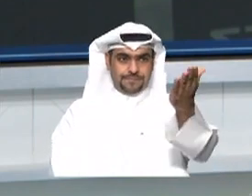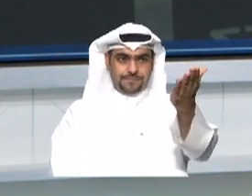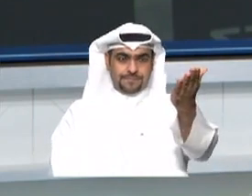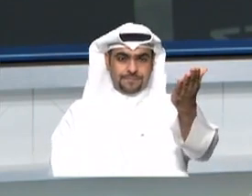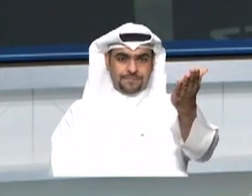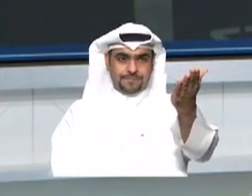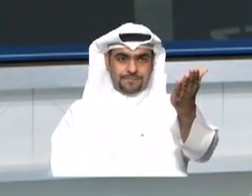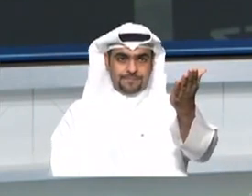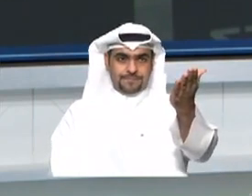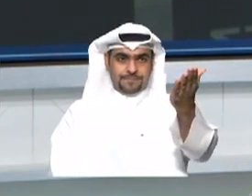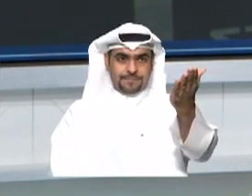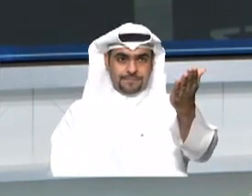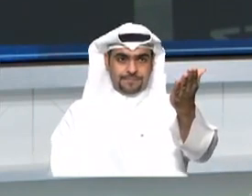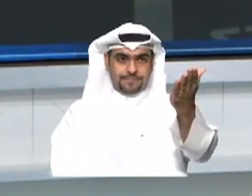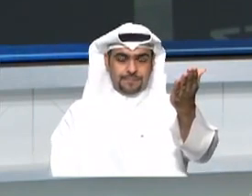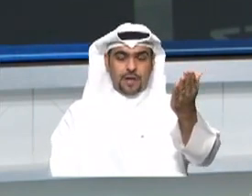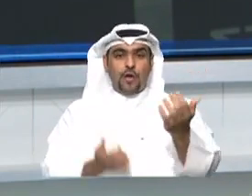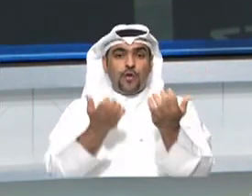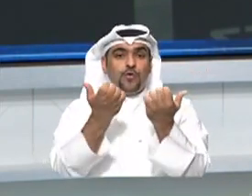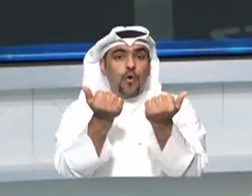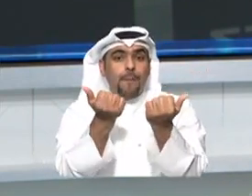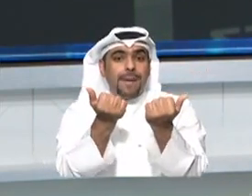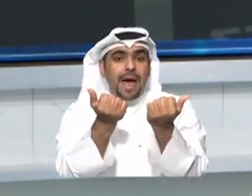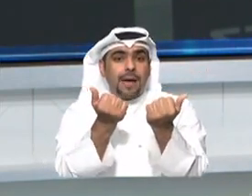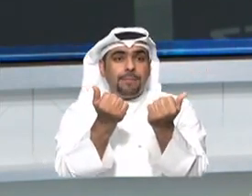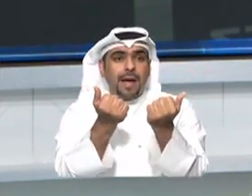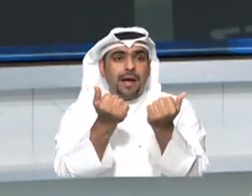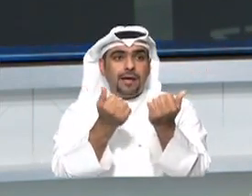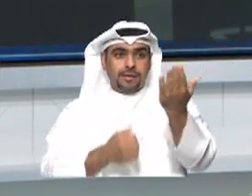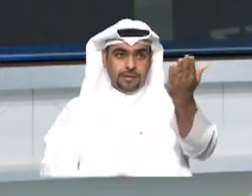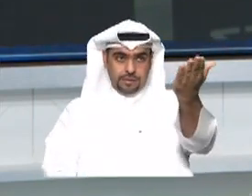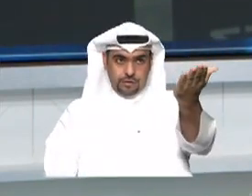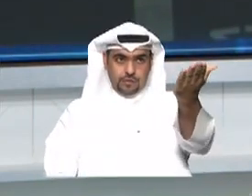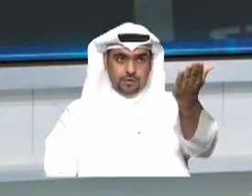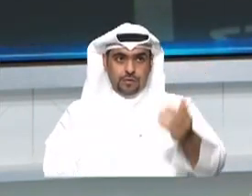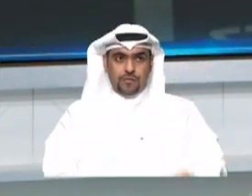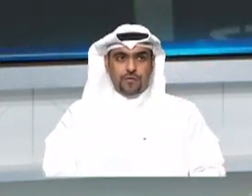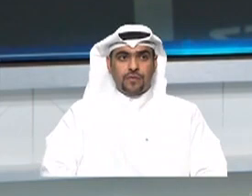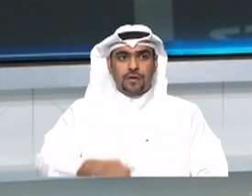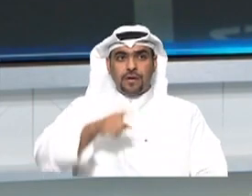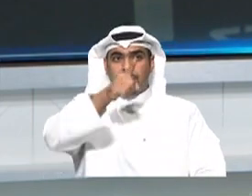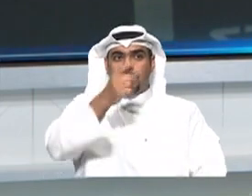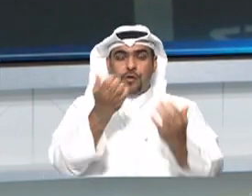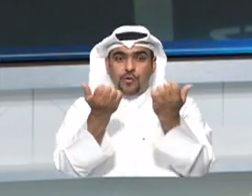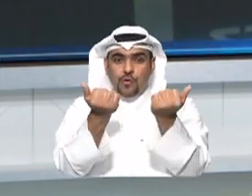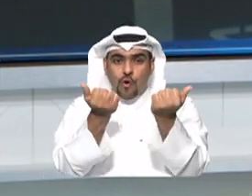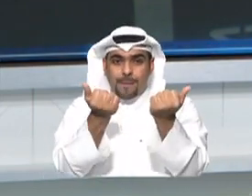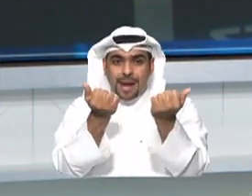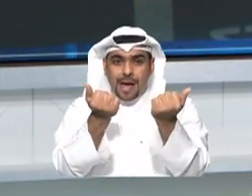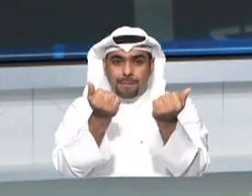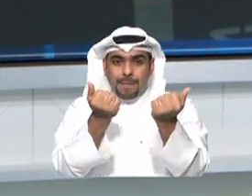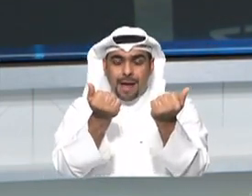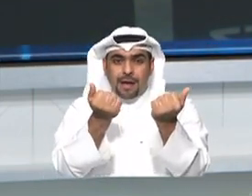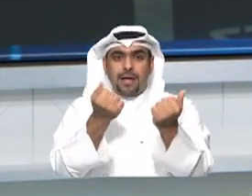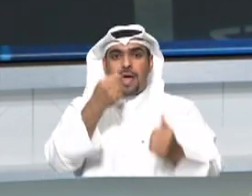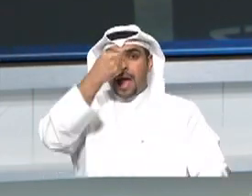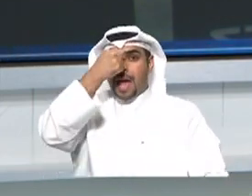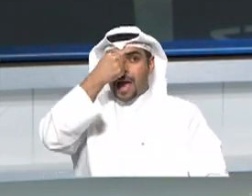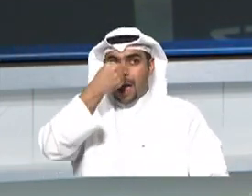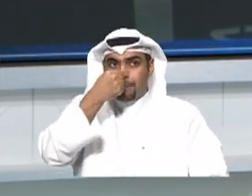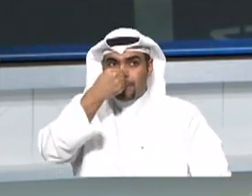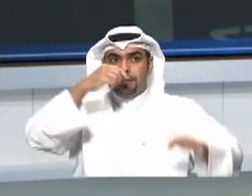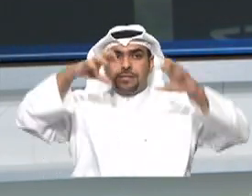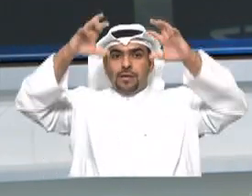ولكن ابتداء من مساء يوم الأربعاء حتى يوم الجمعة متوقع حالة جوية مرتقبة وفرصة لأمطار متفرقة قد تكون